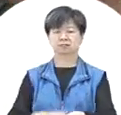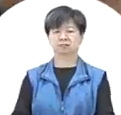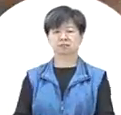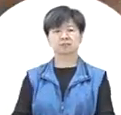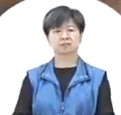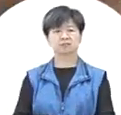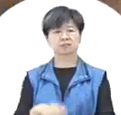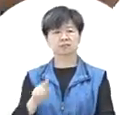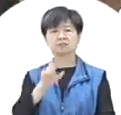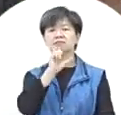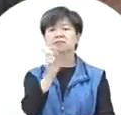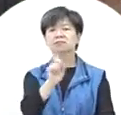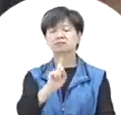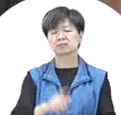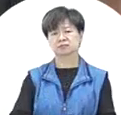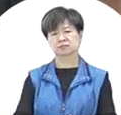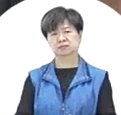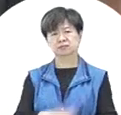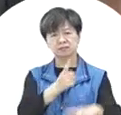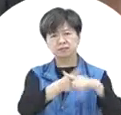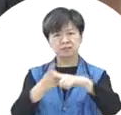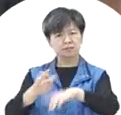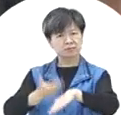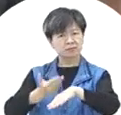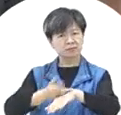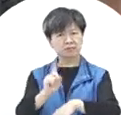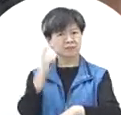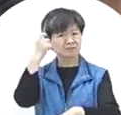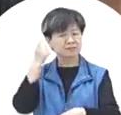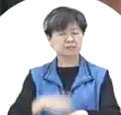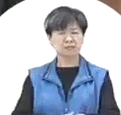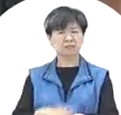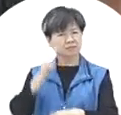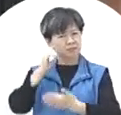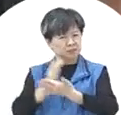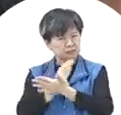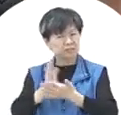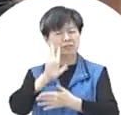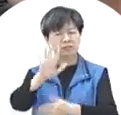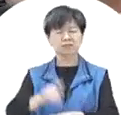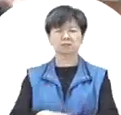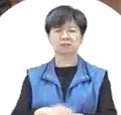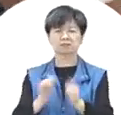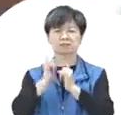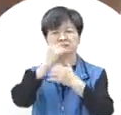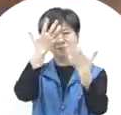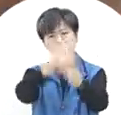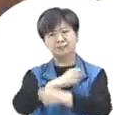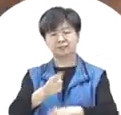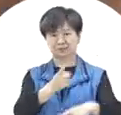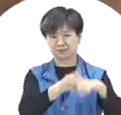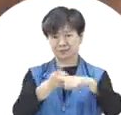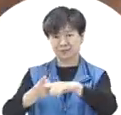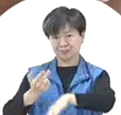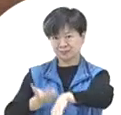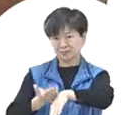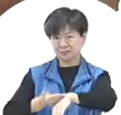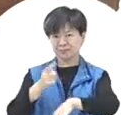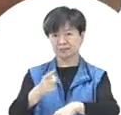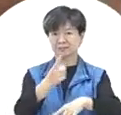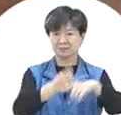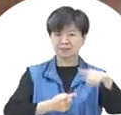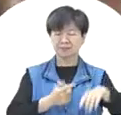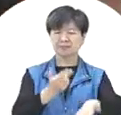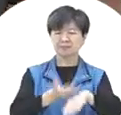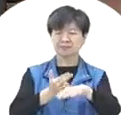有人通行。 市长，半半施工什么意思？ 这个安全是我们都考量过了。 你不要误导社会大众，半半施工，一半施工一